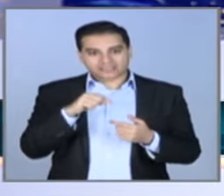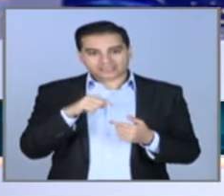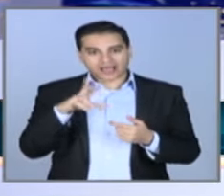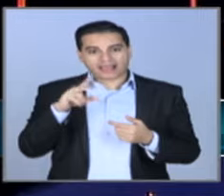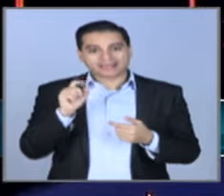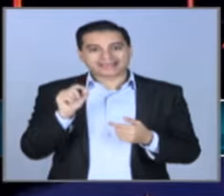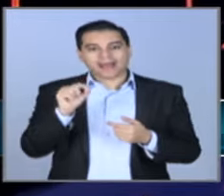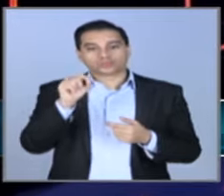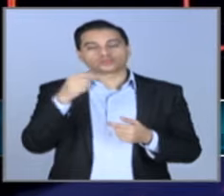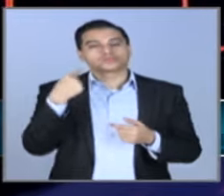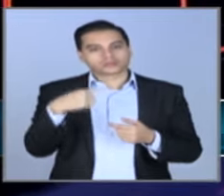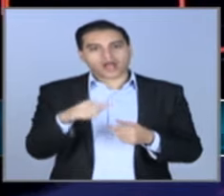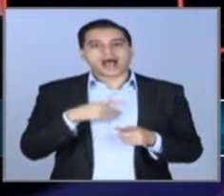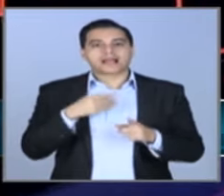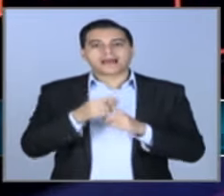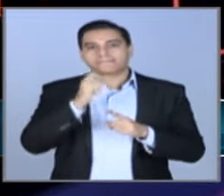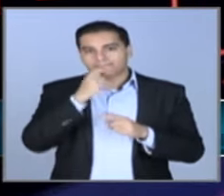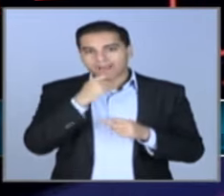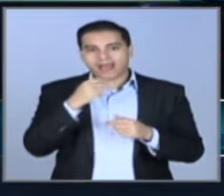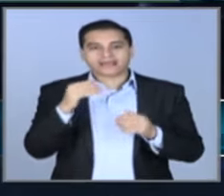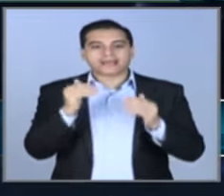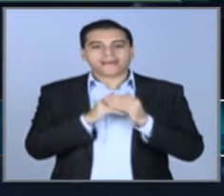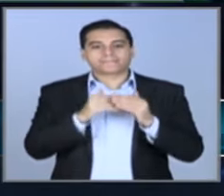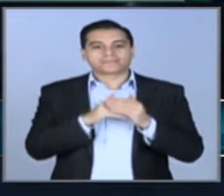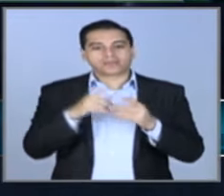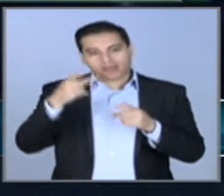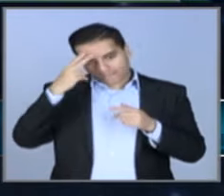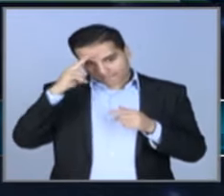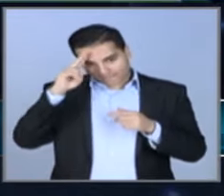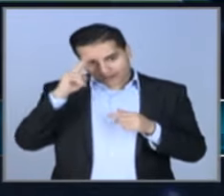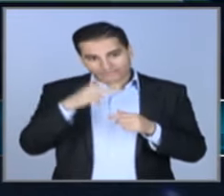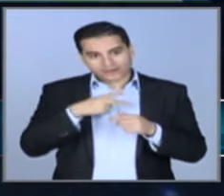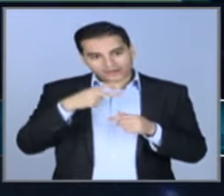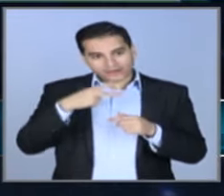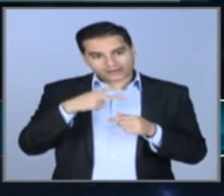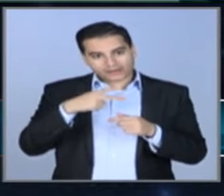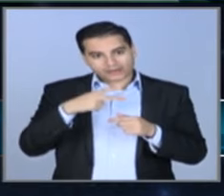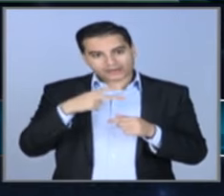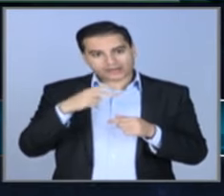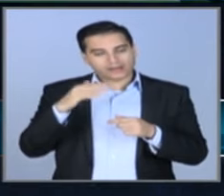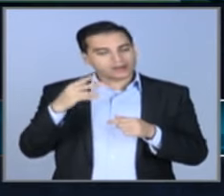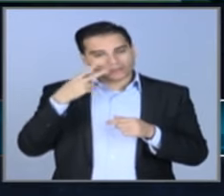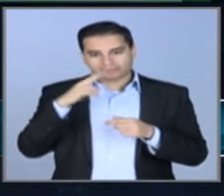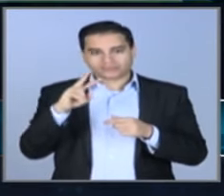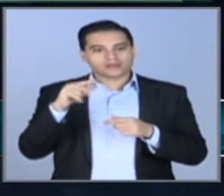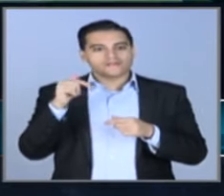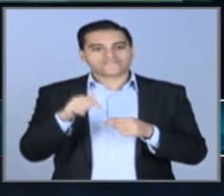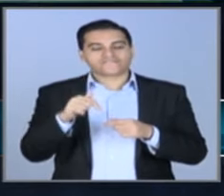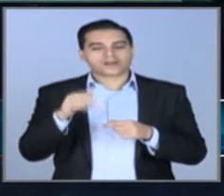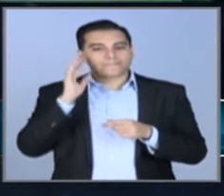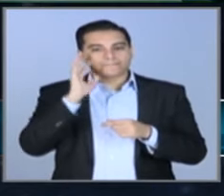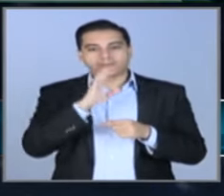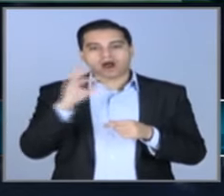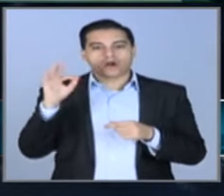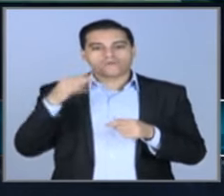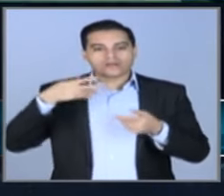الناموس. صح. هنحب أيامنا هي أغنية المطرب مصري معاصر، فمن هو؟ خالد سليم. غلط. خندق بورتوريكو